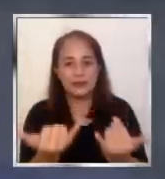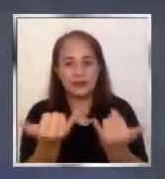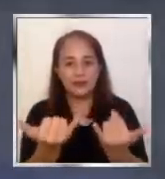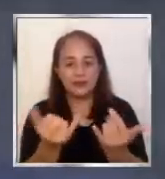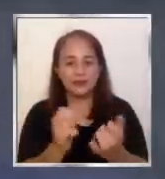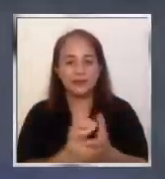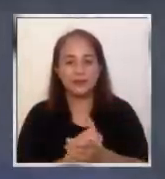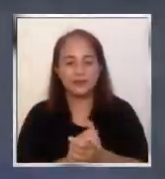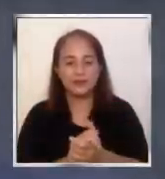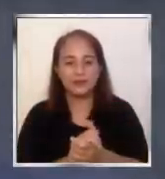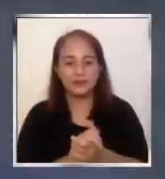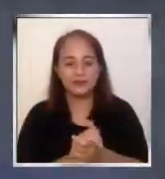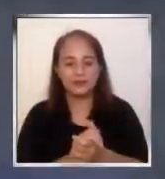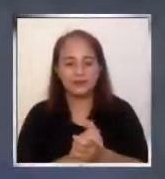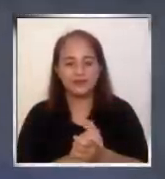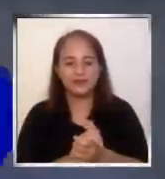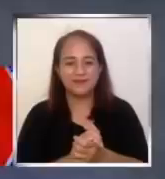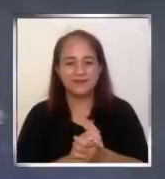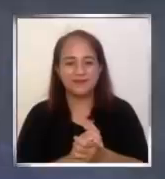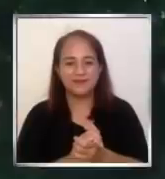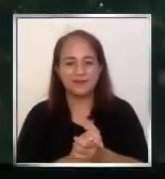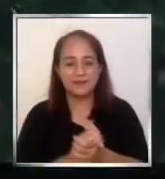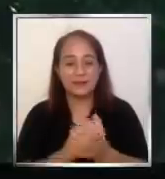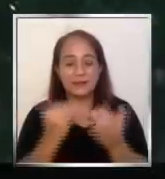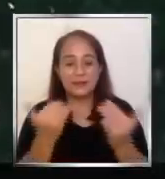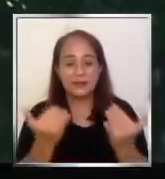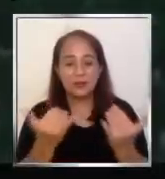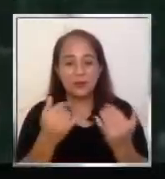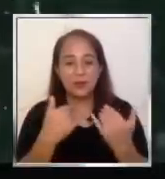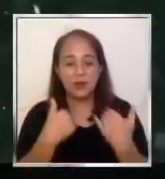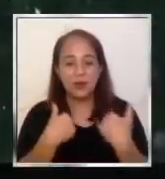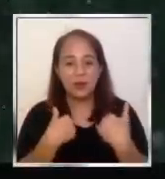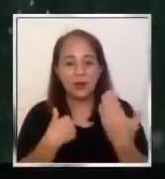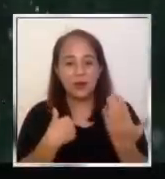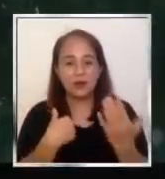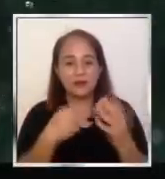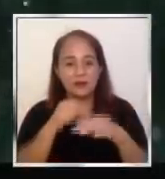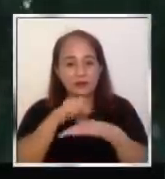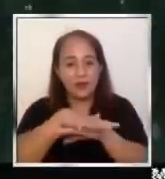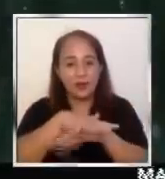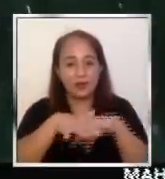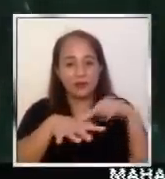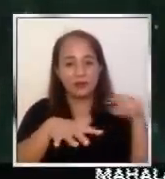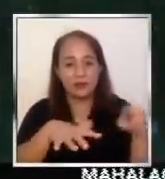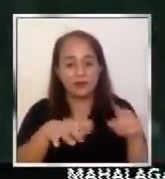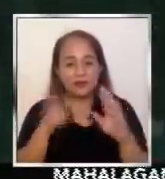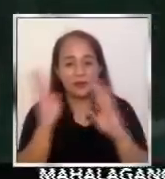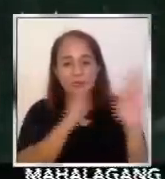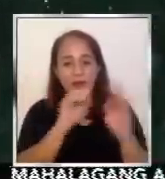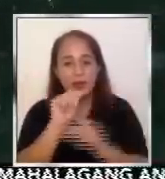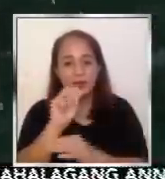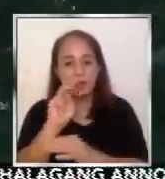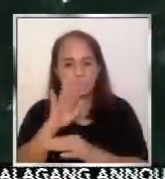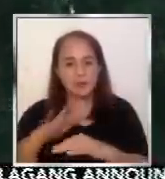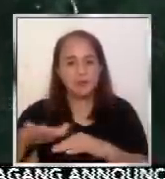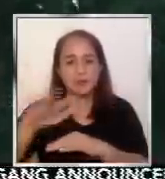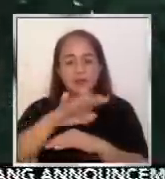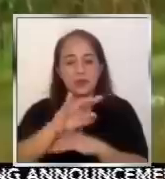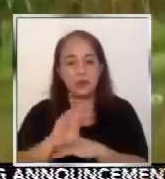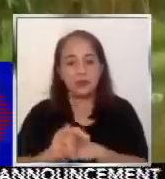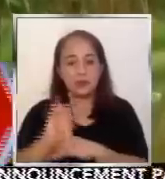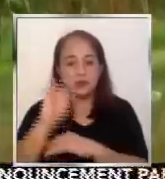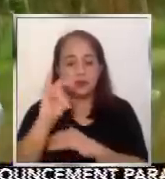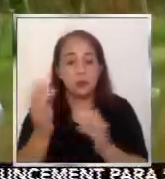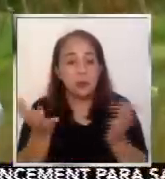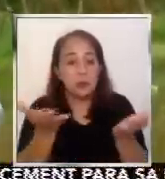Dennis? Yes, Pia, ramdam na ngayon ang epekto ng bagyong Ambo sa kalakang bahagi ng Ilocos Norte kung saan nakaranas